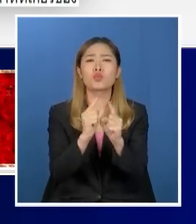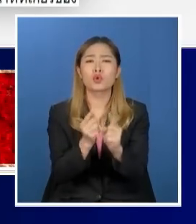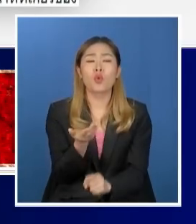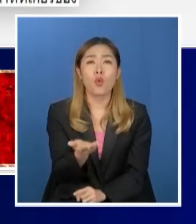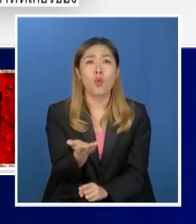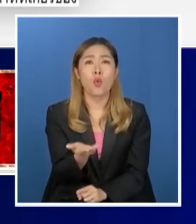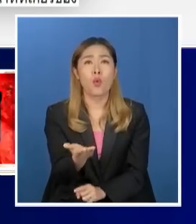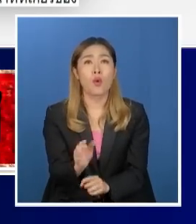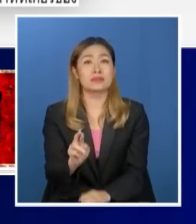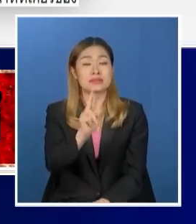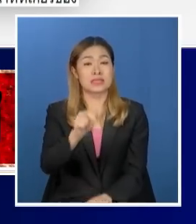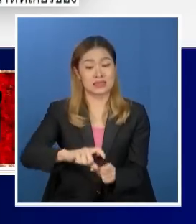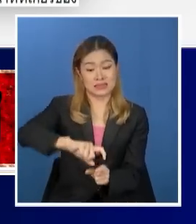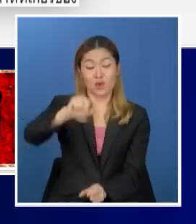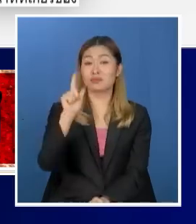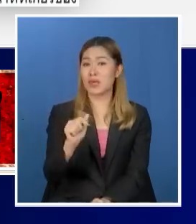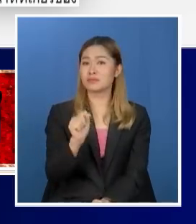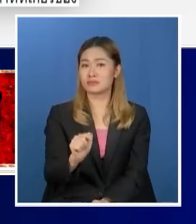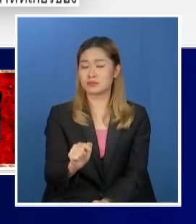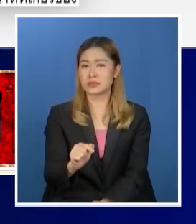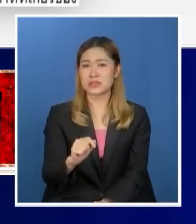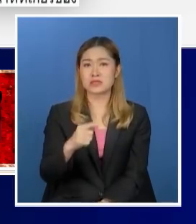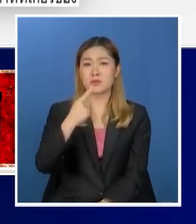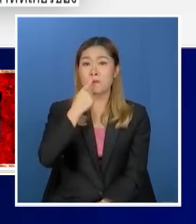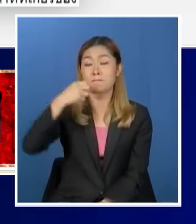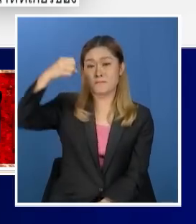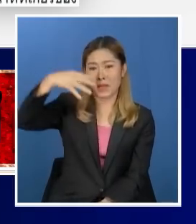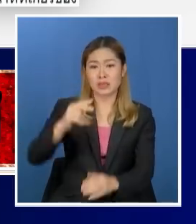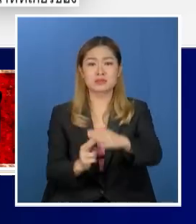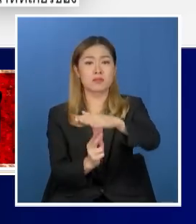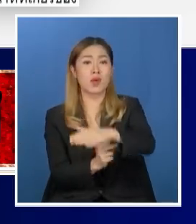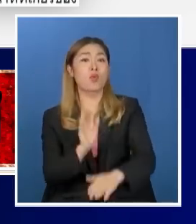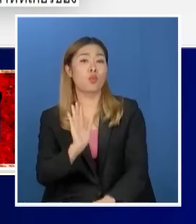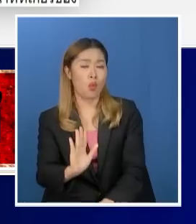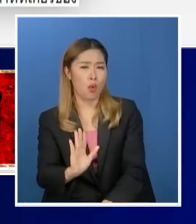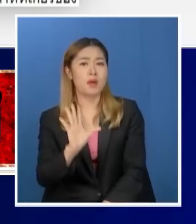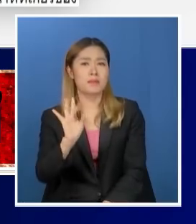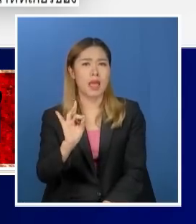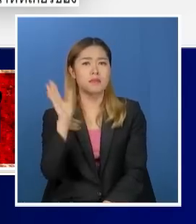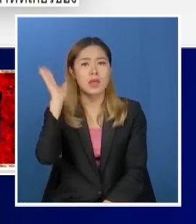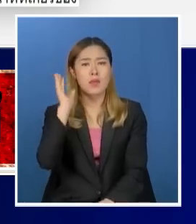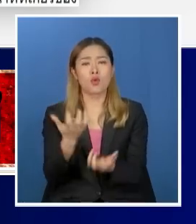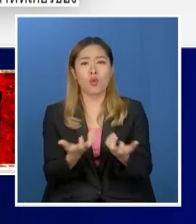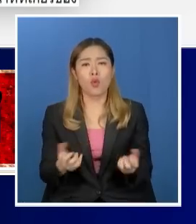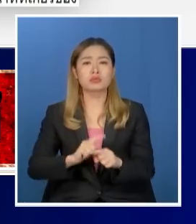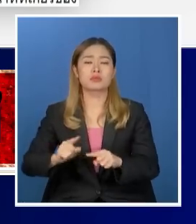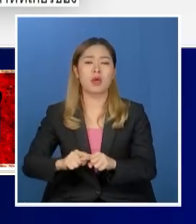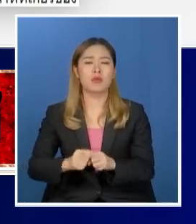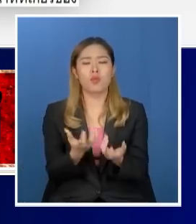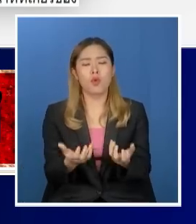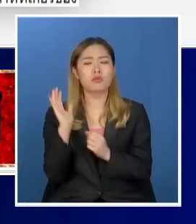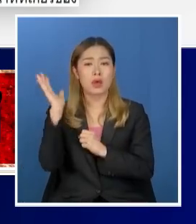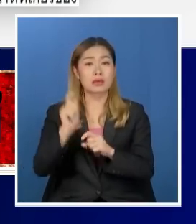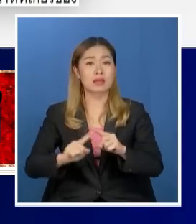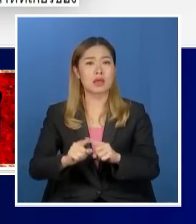ขอใช้เสาตรงเนี้ยหรือแสงไฟตรงบริเวณสะพานพระราม 8โฆษณาสินค้าผลิตภัณฑ์อะไรต่างๆ